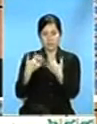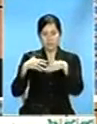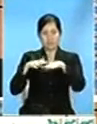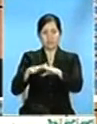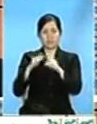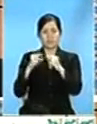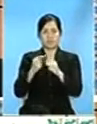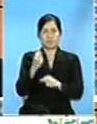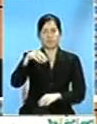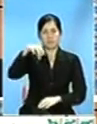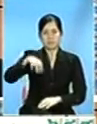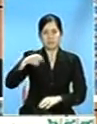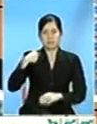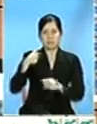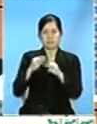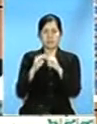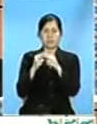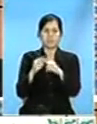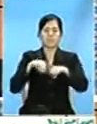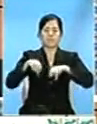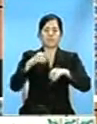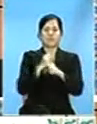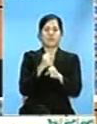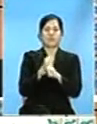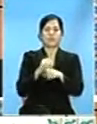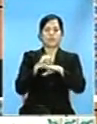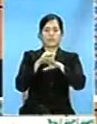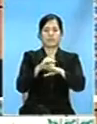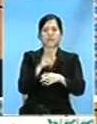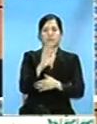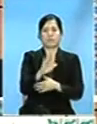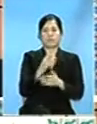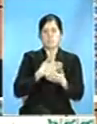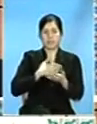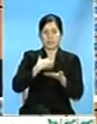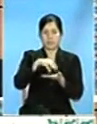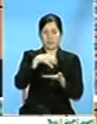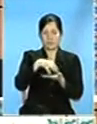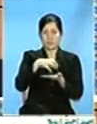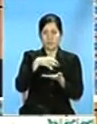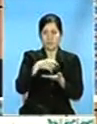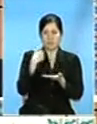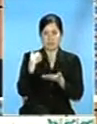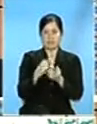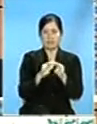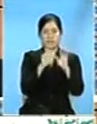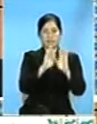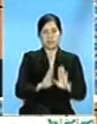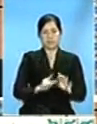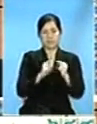องค์กรอิสระและมีอำนาจในการถอดถอนผู้ดำรงตำแหน่งทางการเมืองและผมก็ได้พูดไปแล้วว่าต้องมีความเป็นอิส